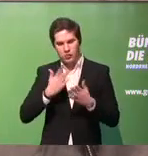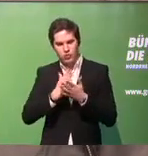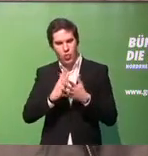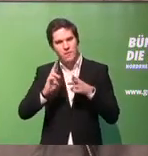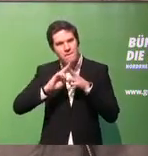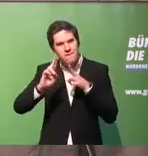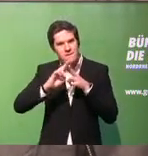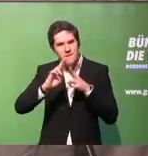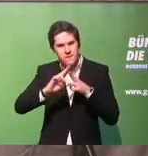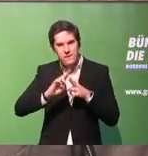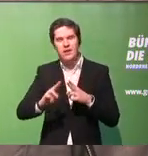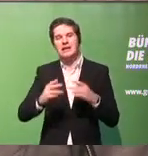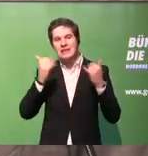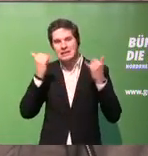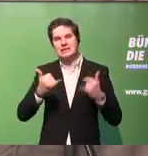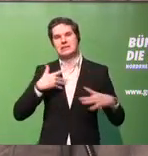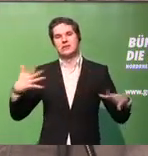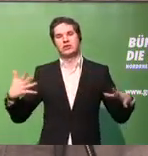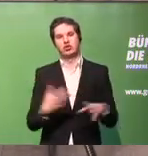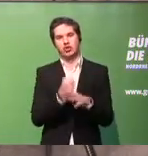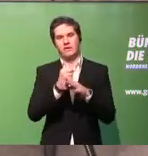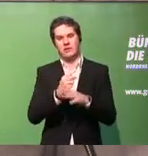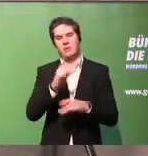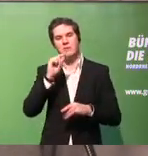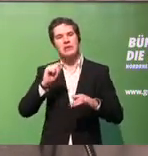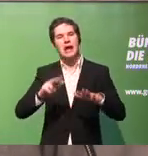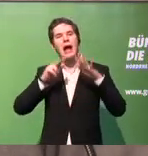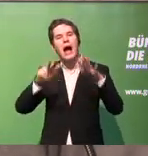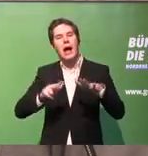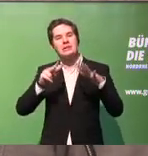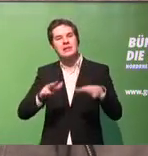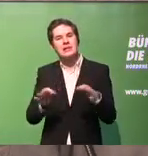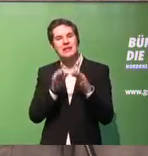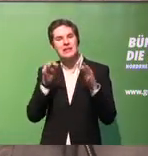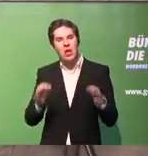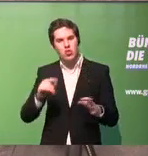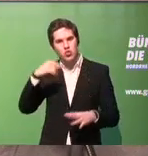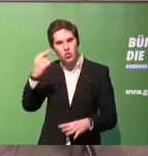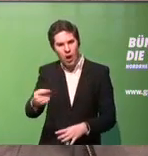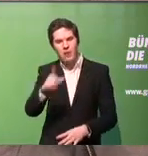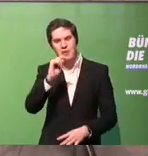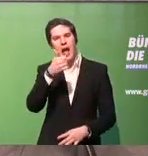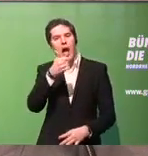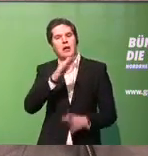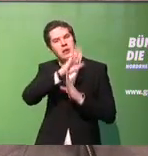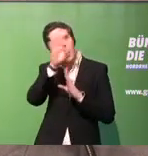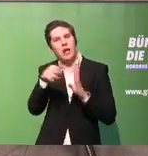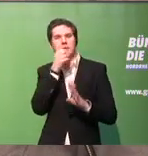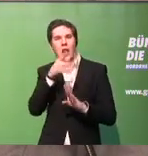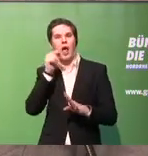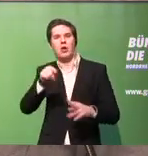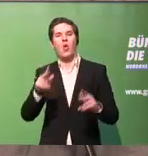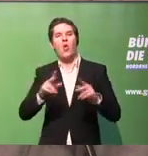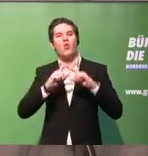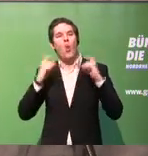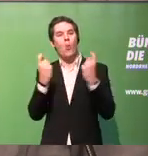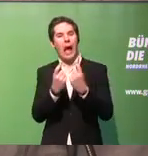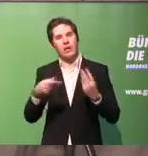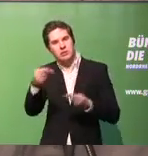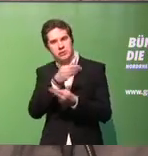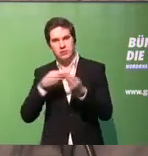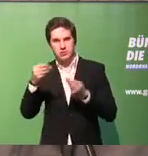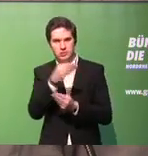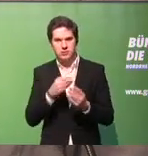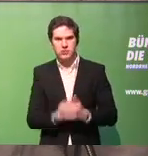gearbeitet und haben es geschafft, dass wir am 18.01. für einen Tag lang einen Kongress auf die Beine gestellt haben. Wir